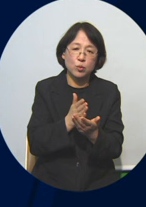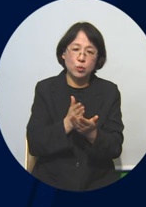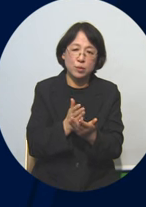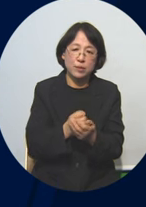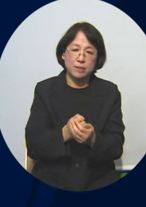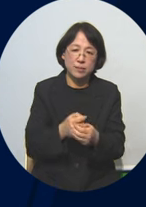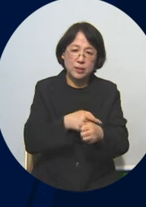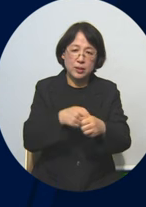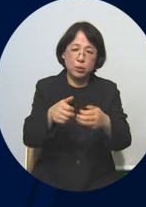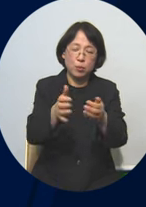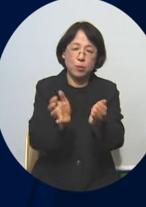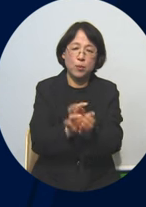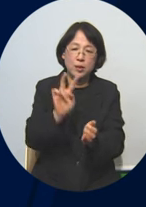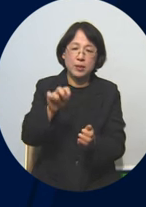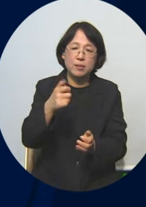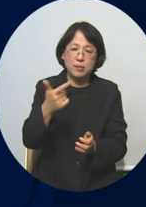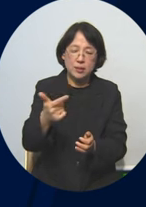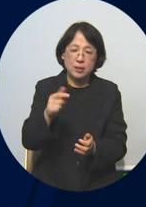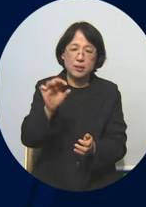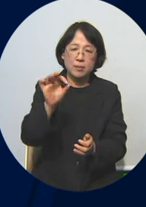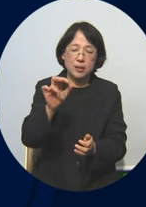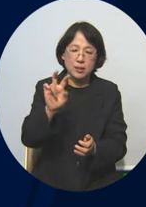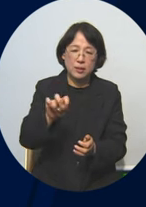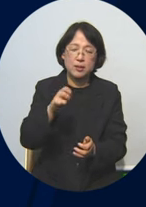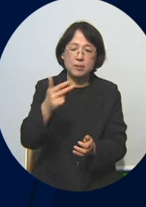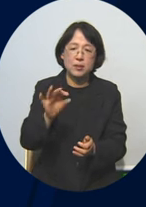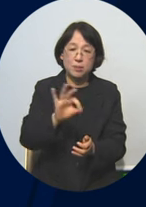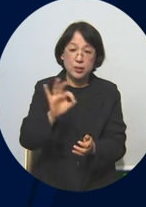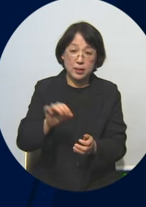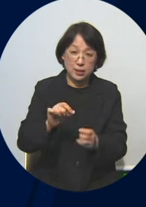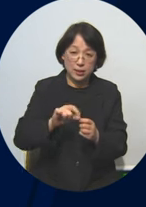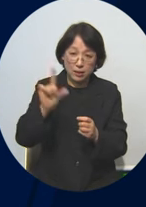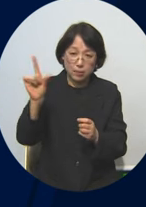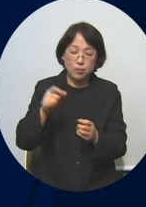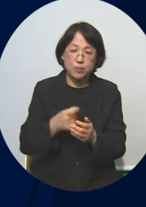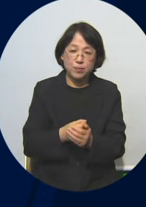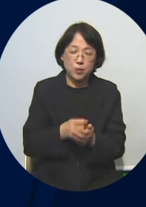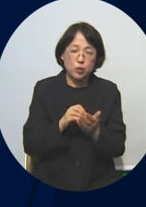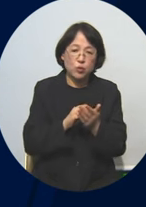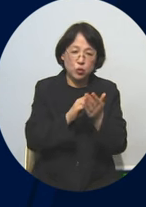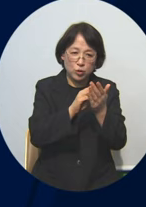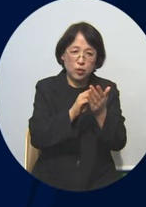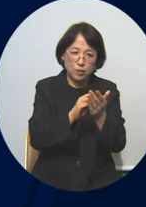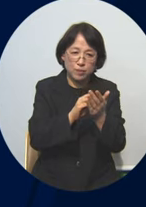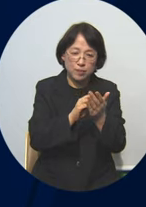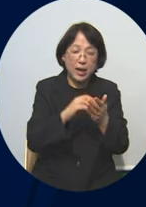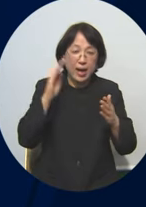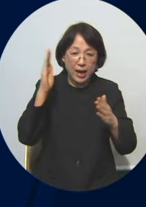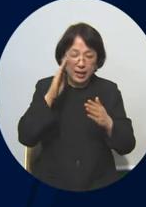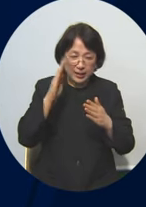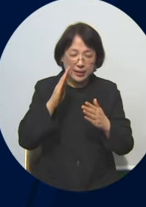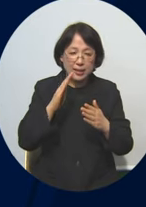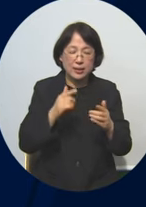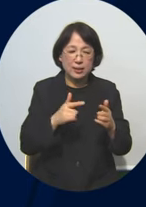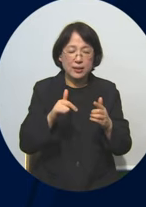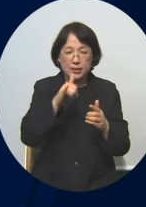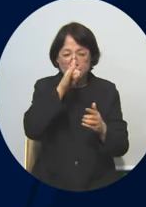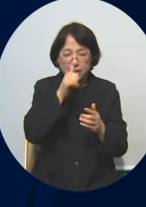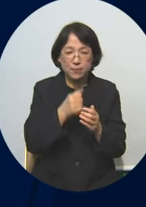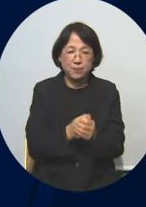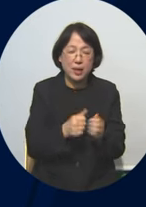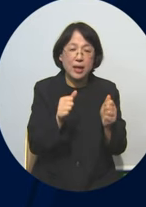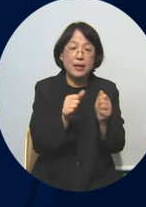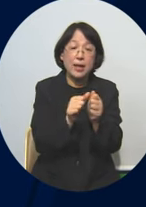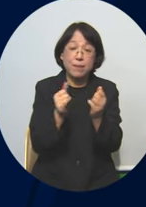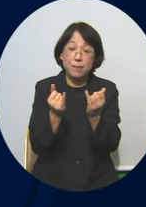재외동포가 27%로 가장 많았고 비전문 취업과 유학생이 뒤를 이었습니다. 남녀간 우리나라에